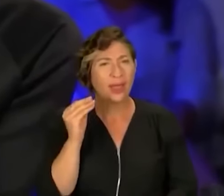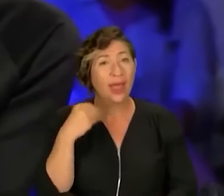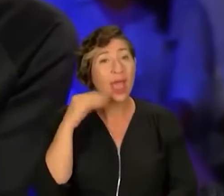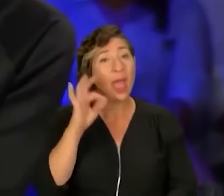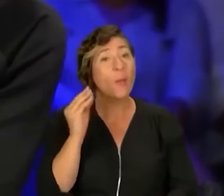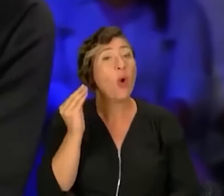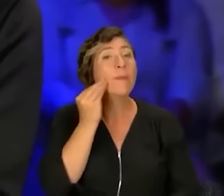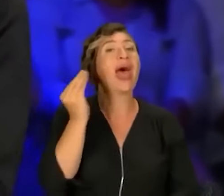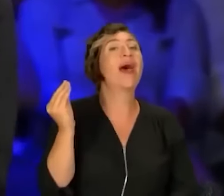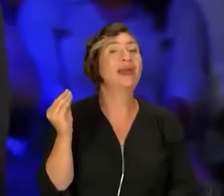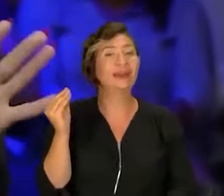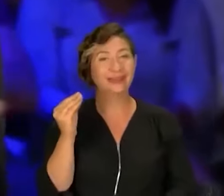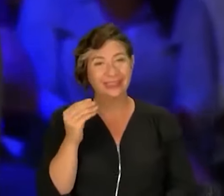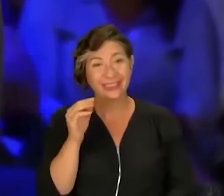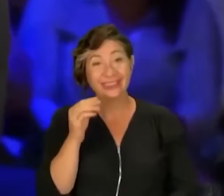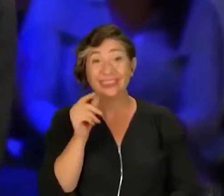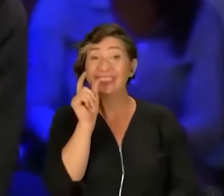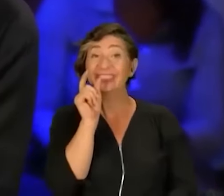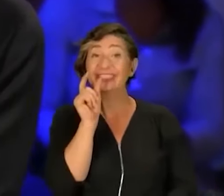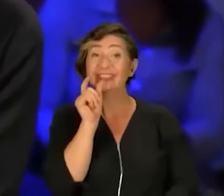benim öpüşen şarkı